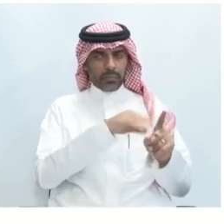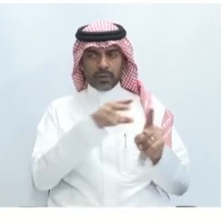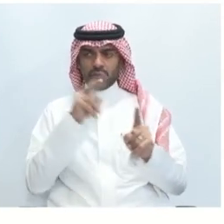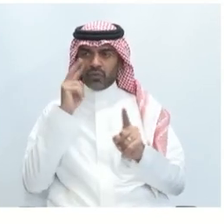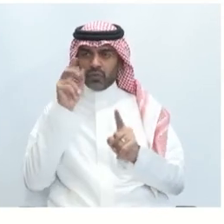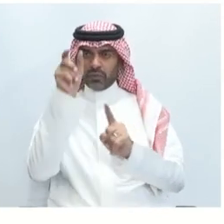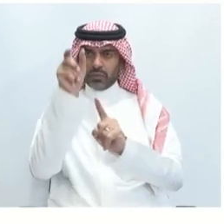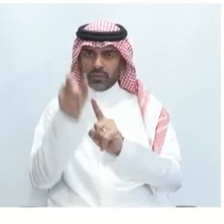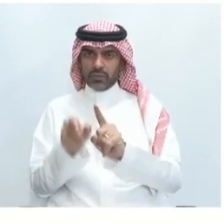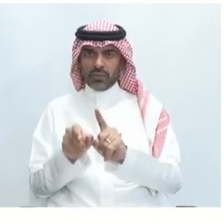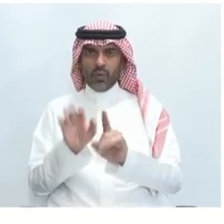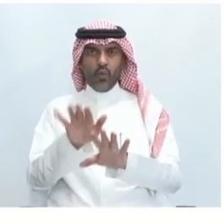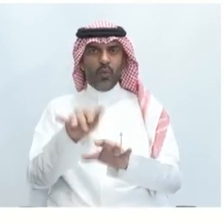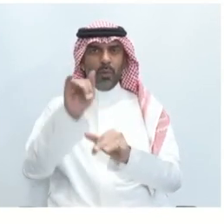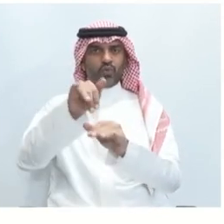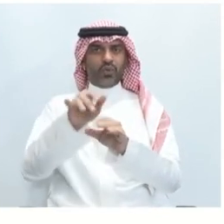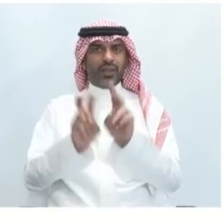روبوت افتراضي